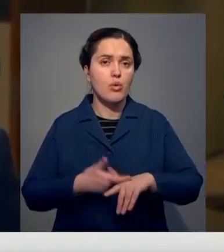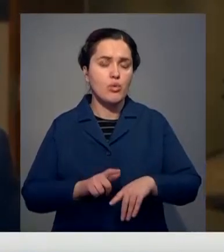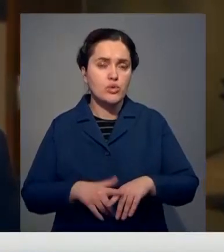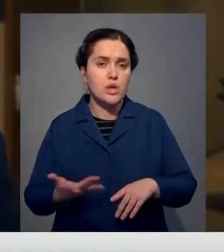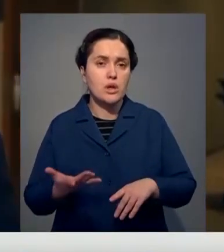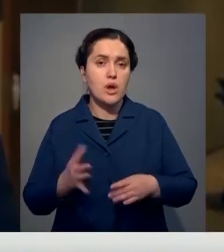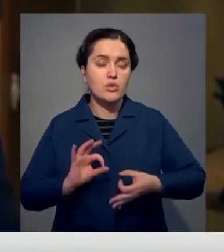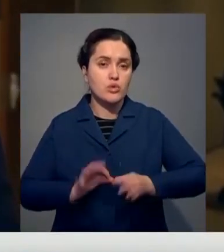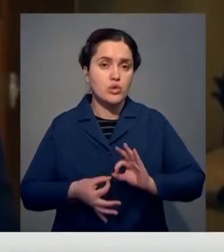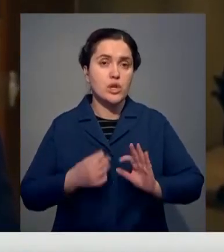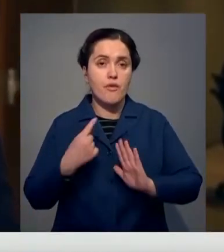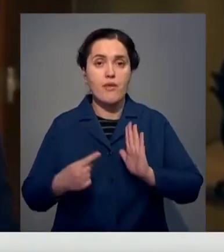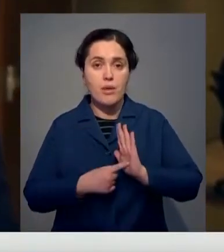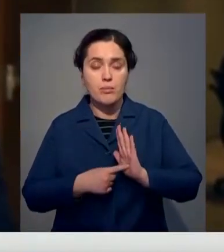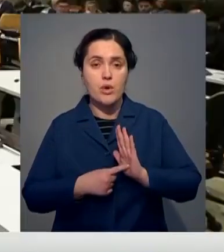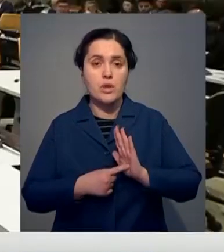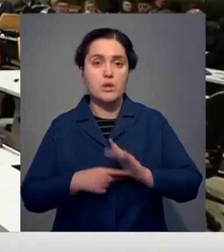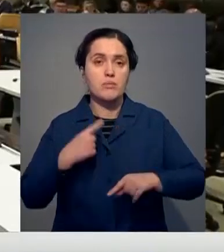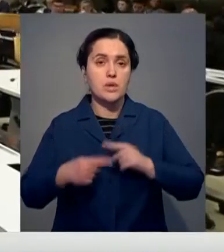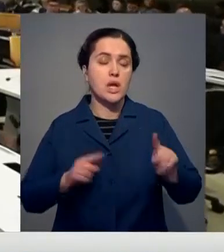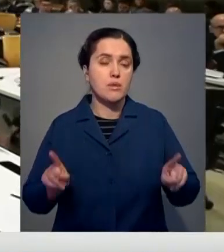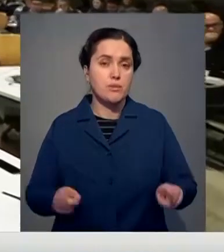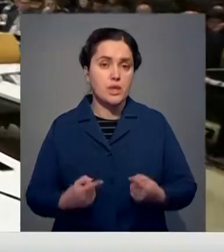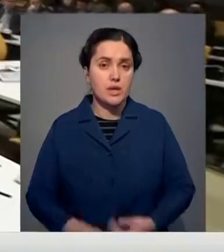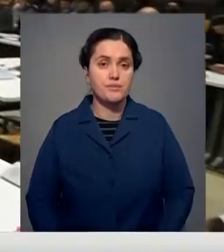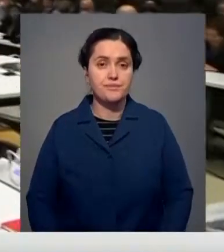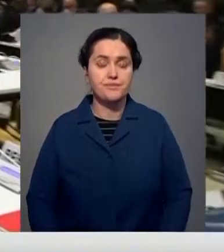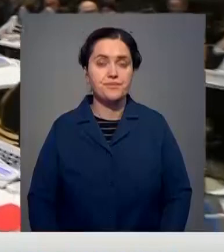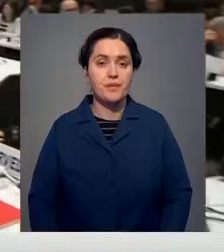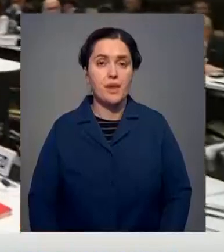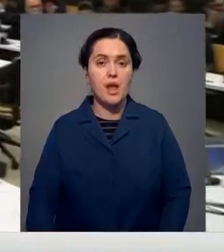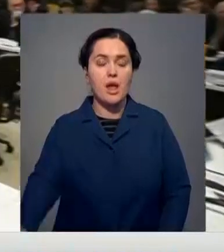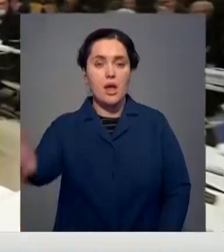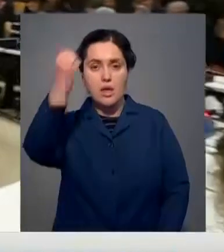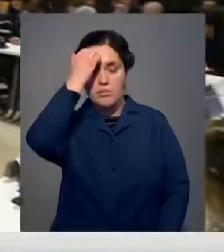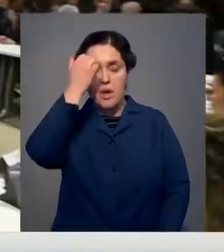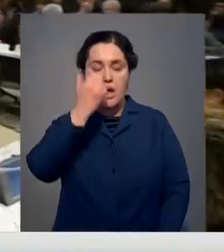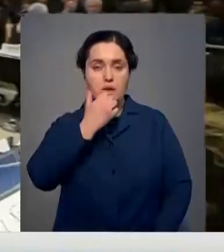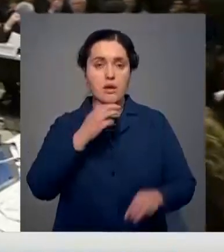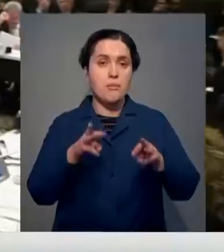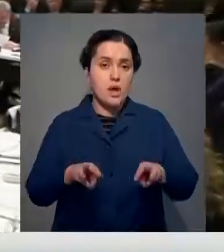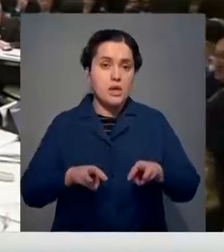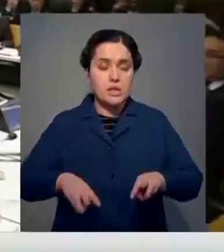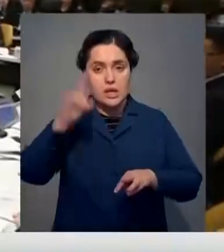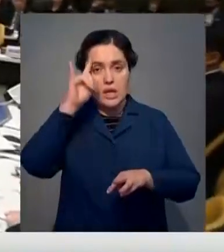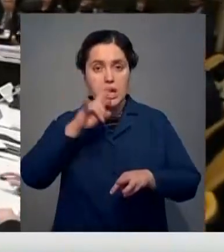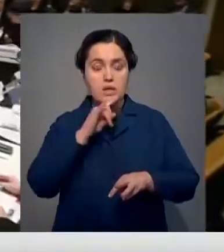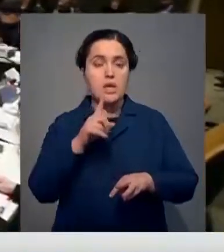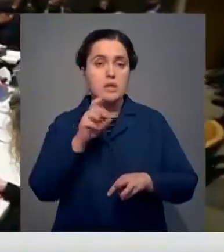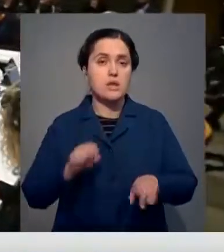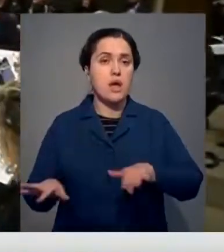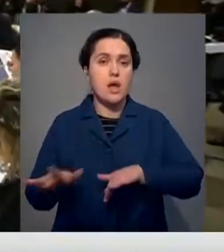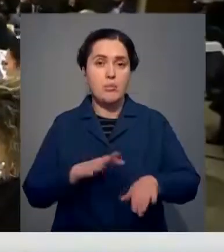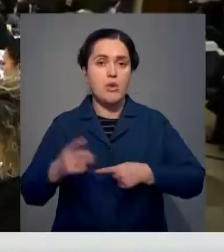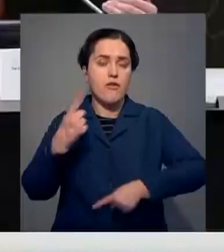чувствительные вопросы с точки зрения последующей реабилитации. Должное правительству Казахстана за такую уникальную операцию по возвращению и граждан